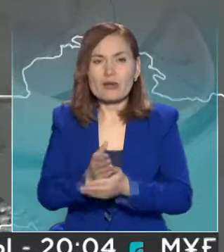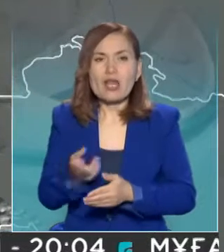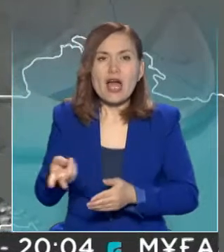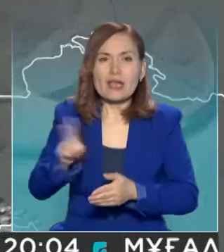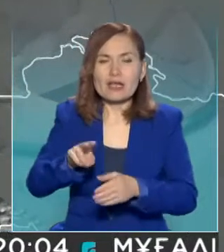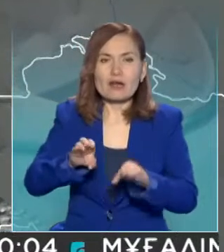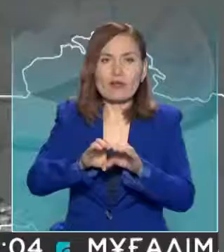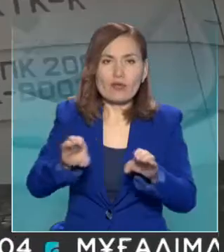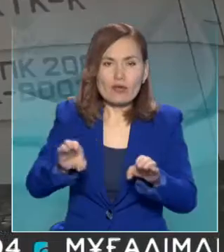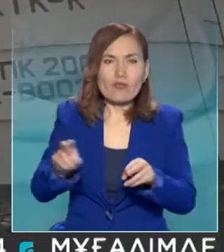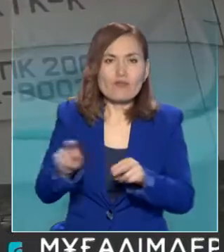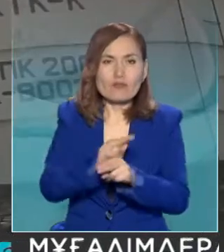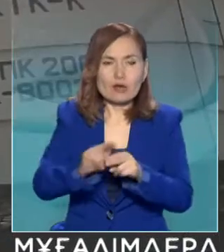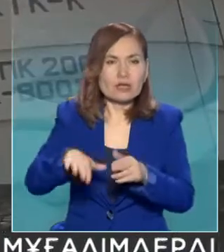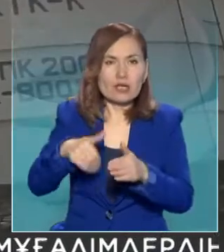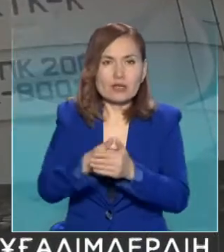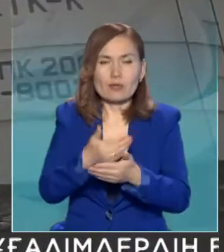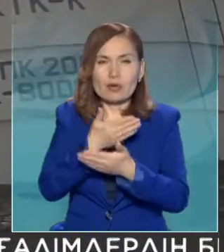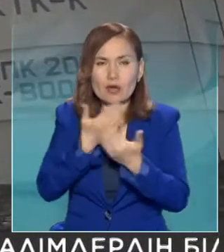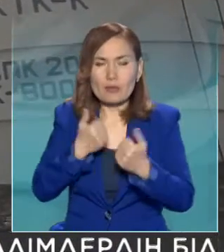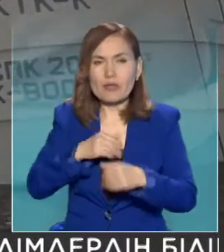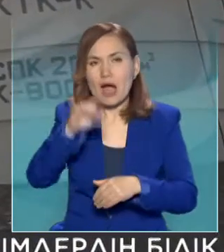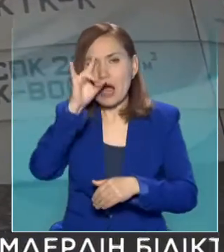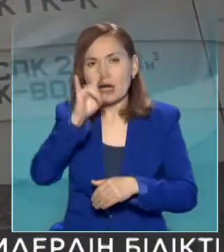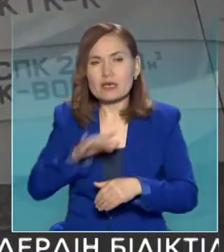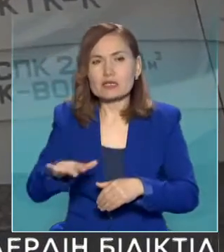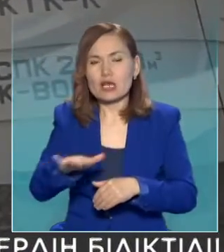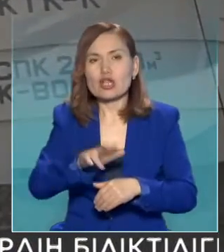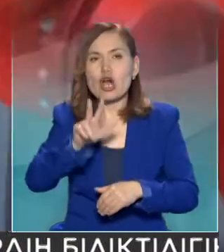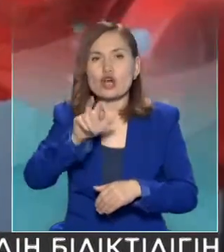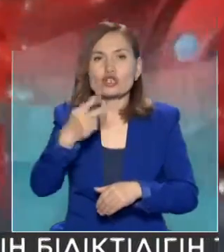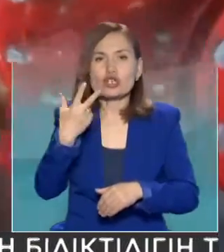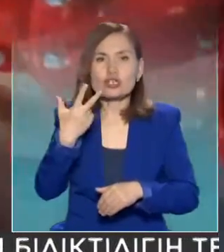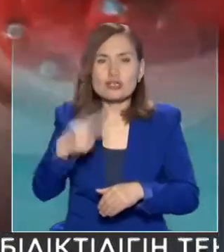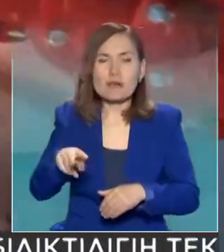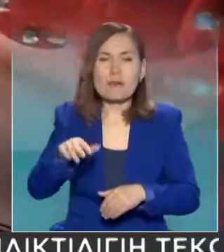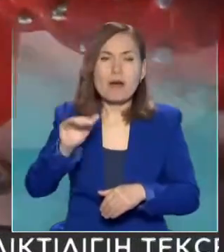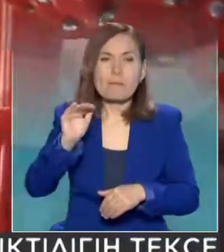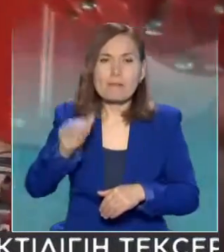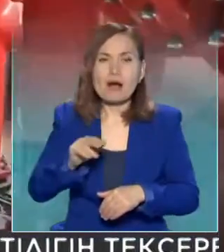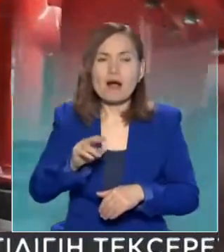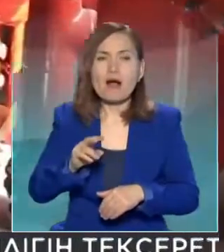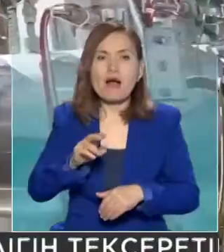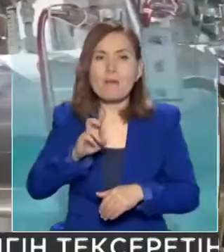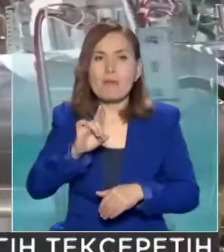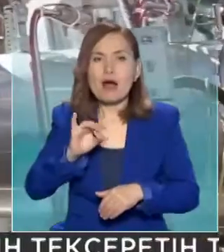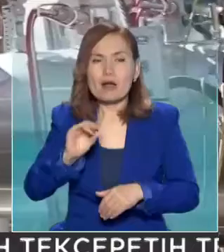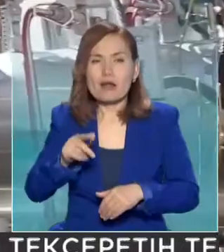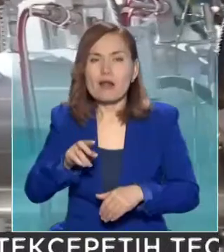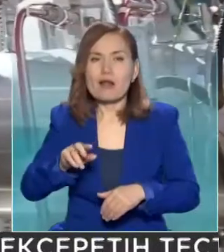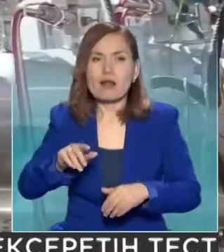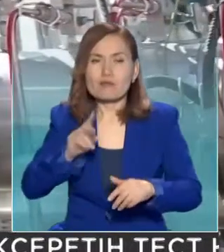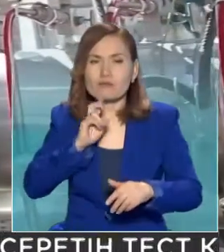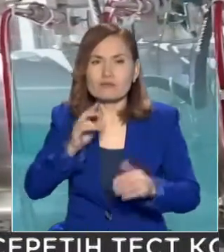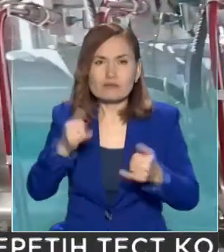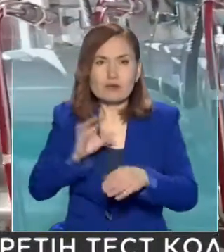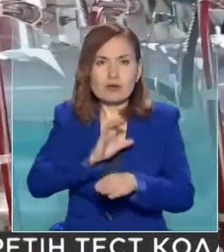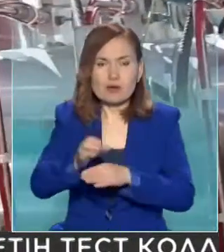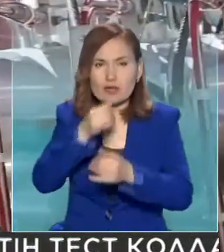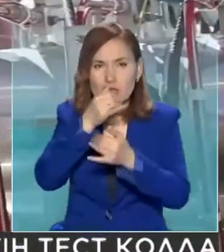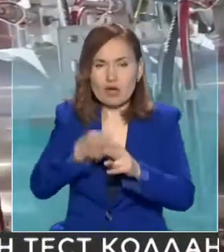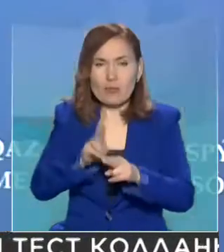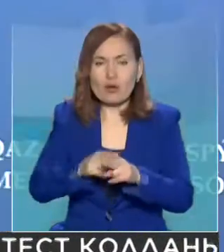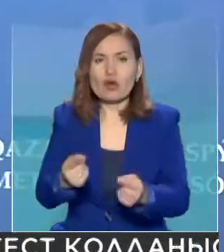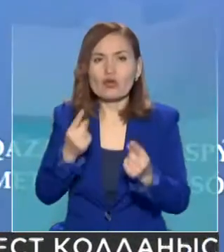күнге қалпына келтірілген жоқ. Салдарынан еліміз тәулігіне 320 мың баррельді экспорттай алмай отыр. Ел қазынасы қомақты